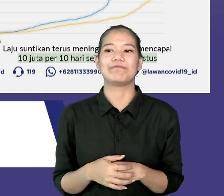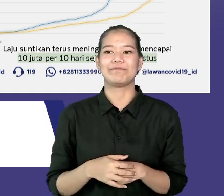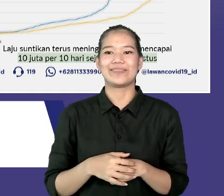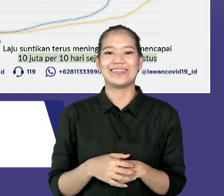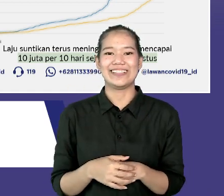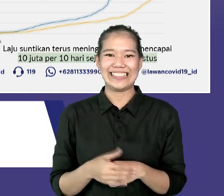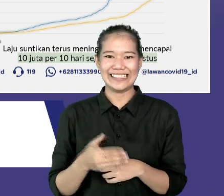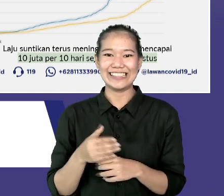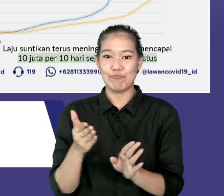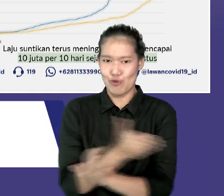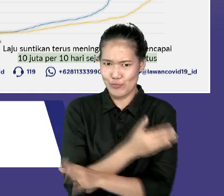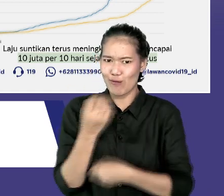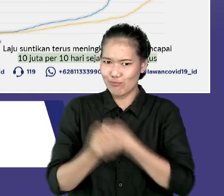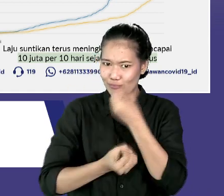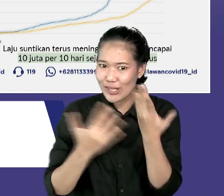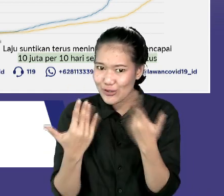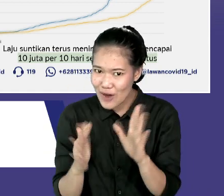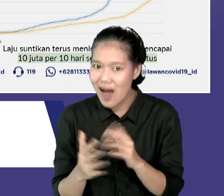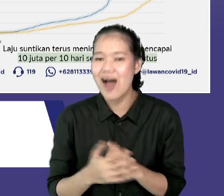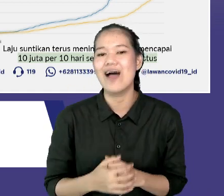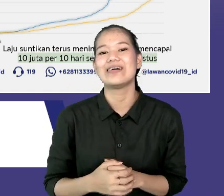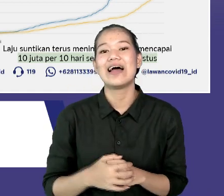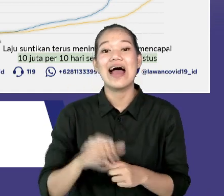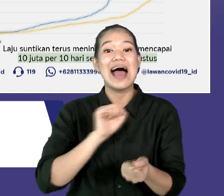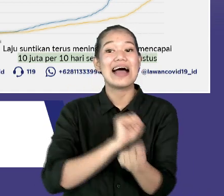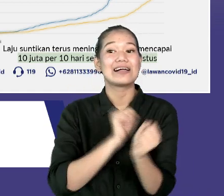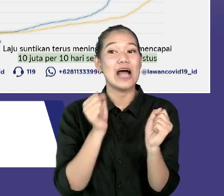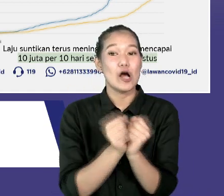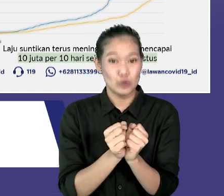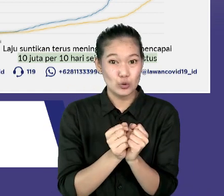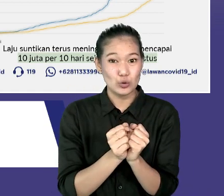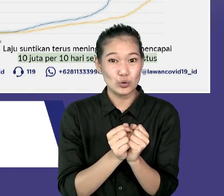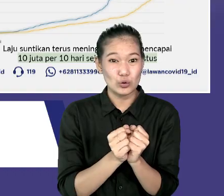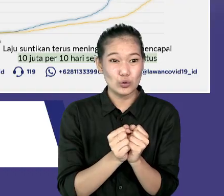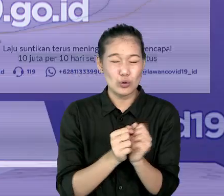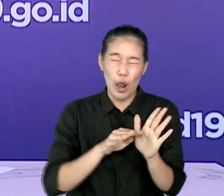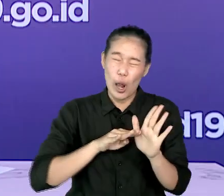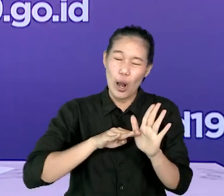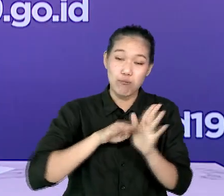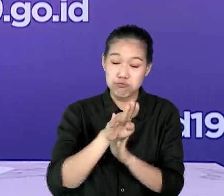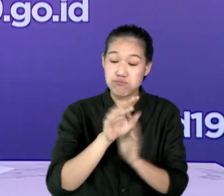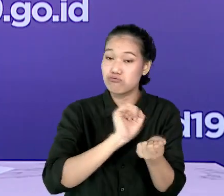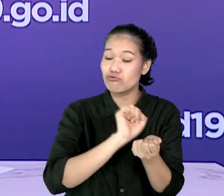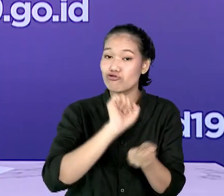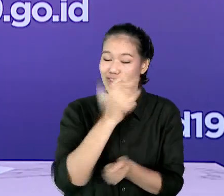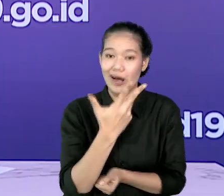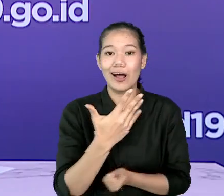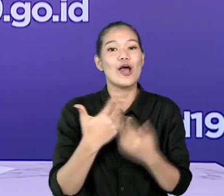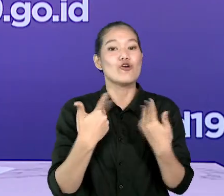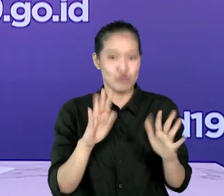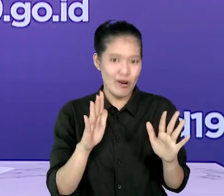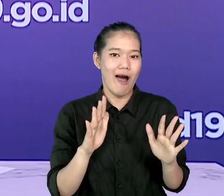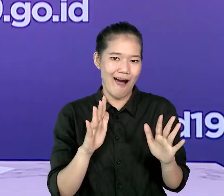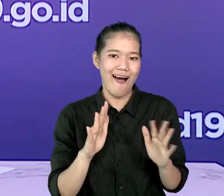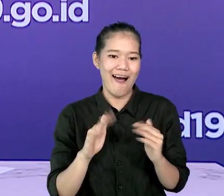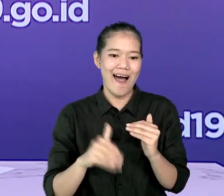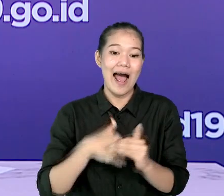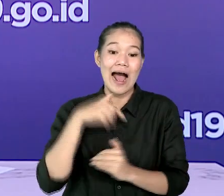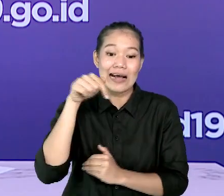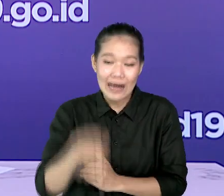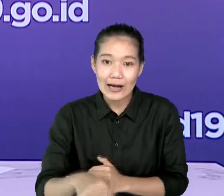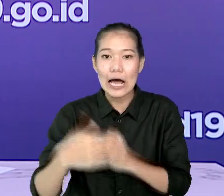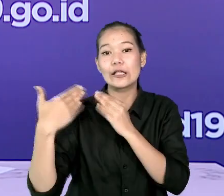yang saya sampaikan sebelumnya, bahwa lonjakan kasus telah kita lewati dan saat ini tugas besar kita